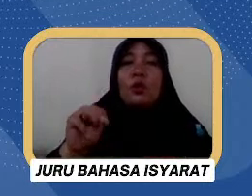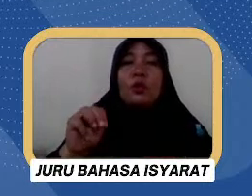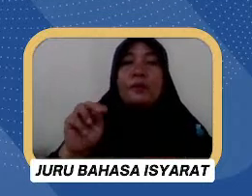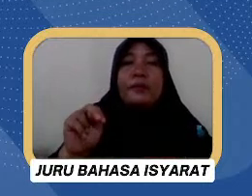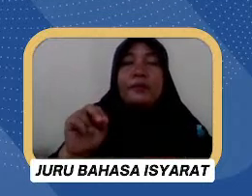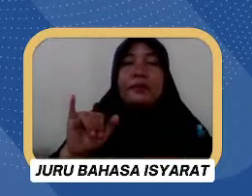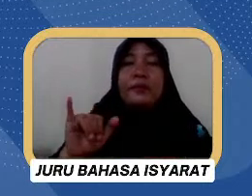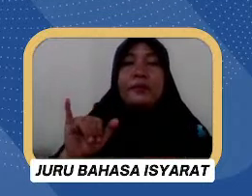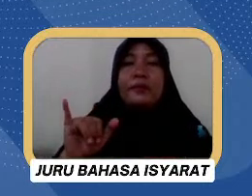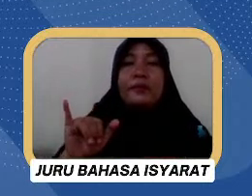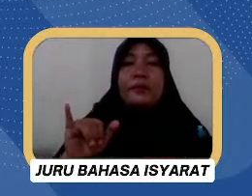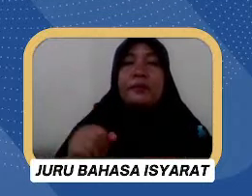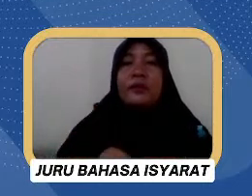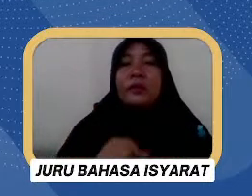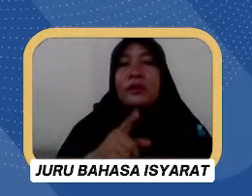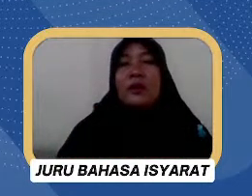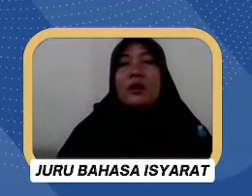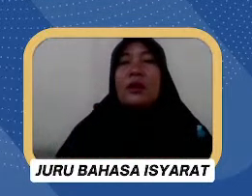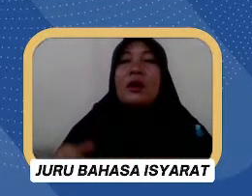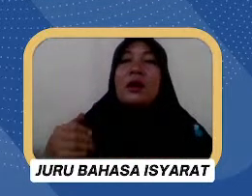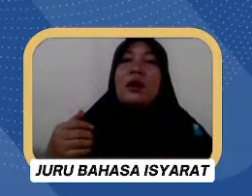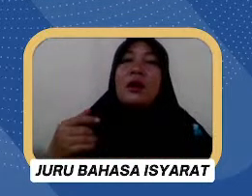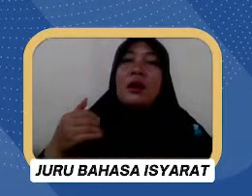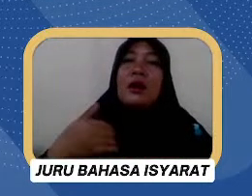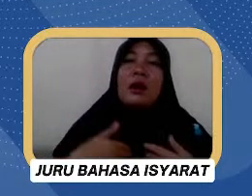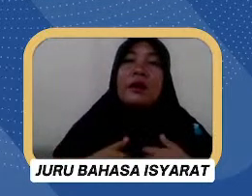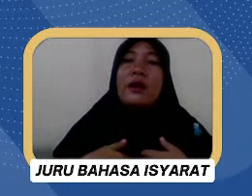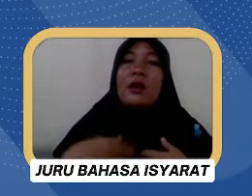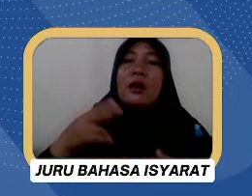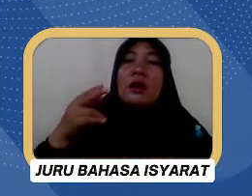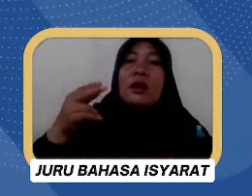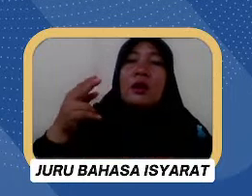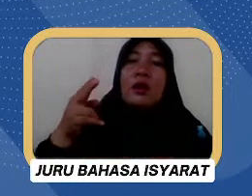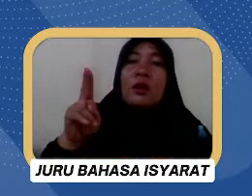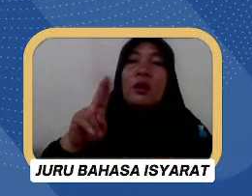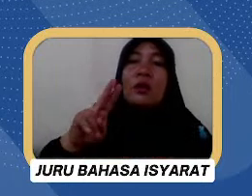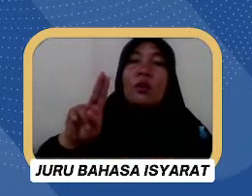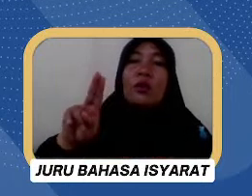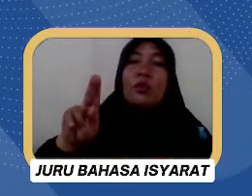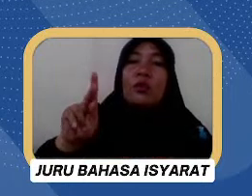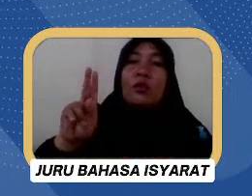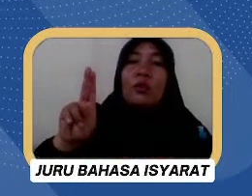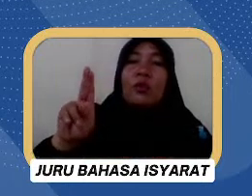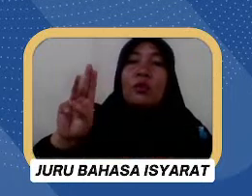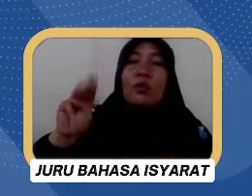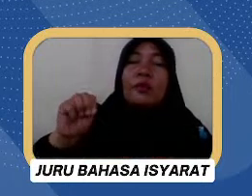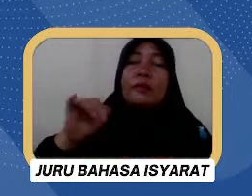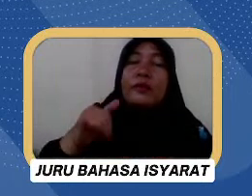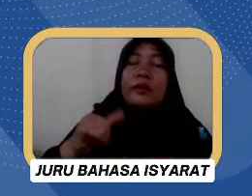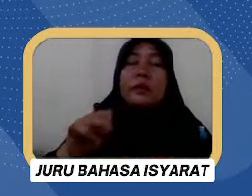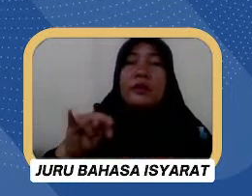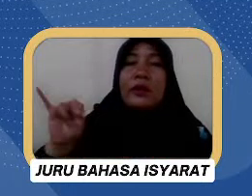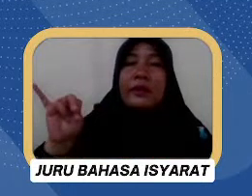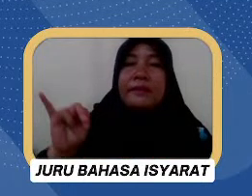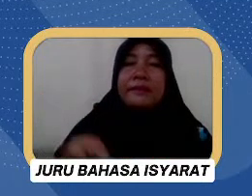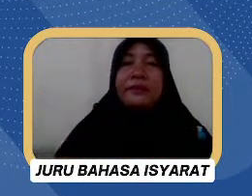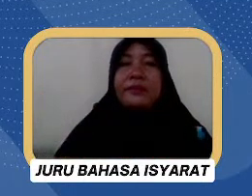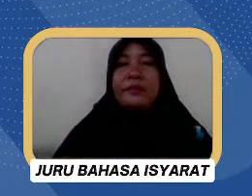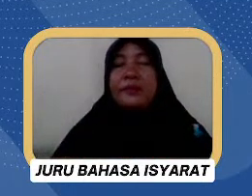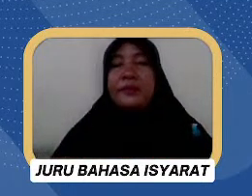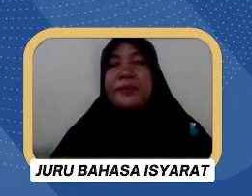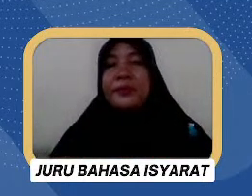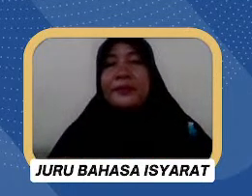Penyebaran Video Asusila, 6 tahun penjara dan denda 1 miliar dan lain sebagainya. Saya kira itu, Bapak